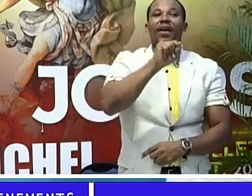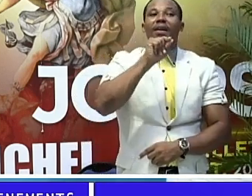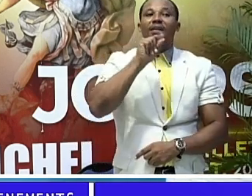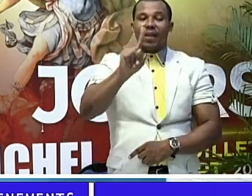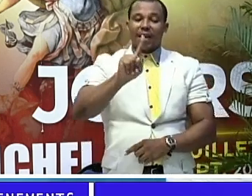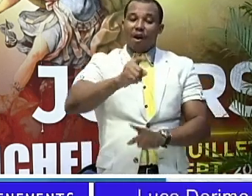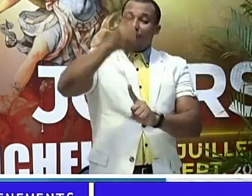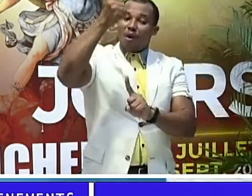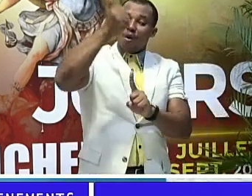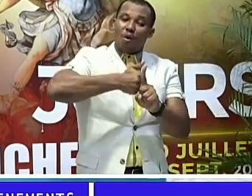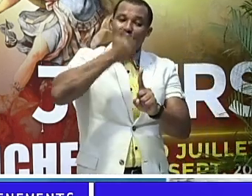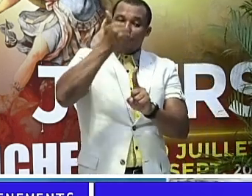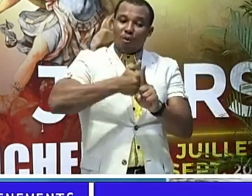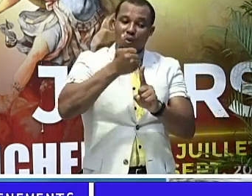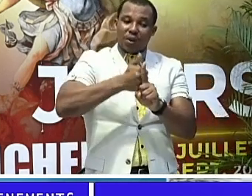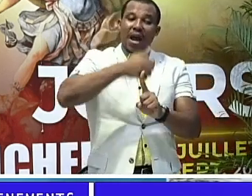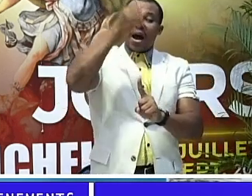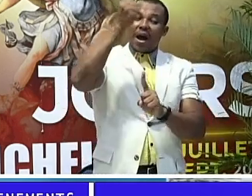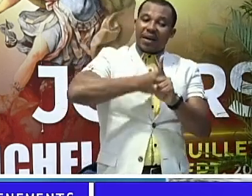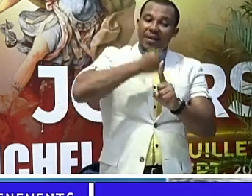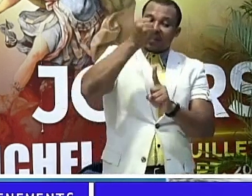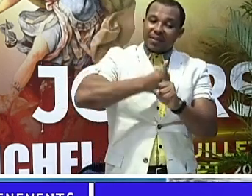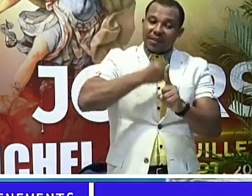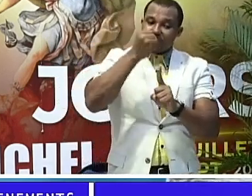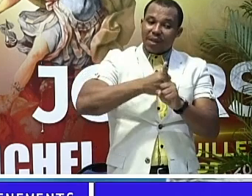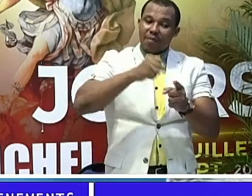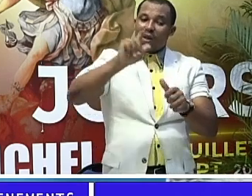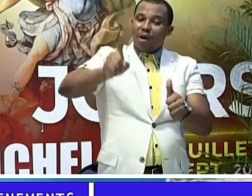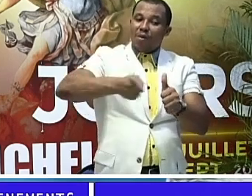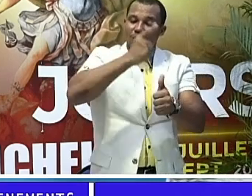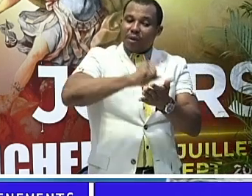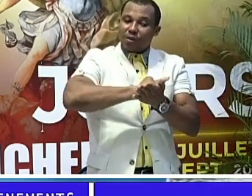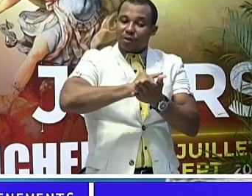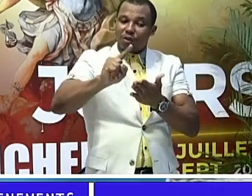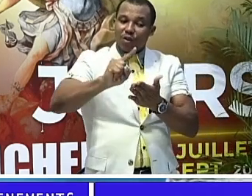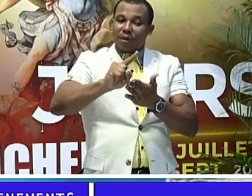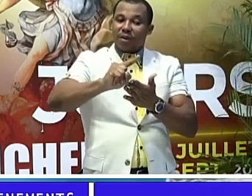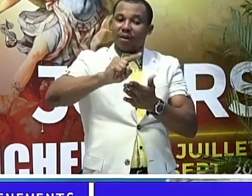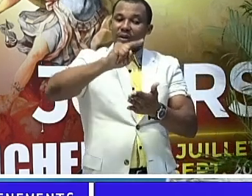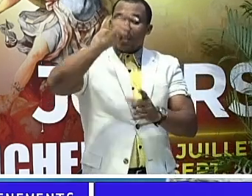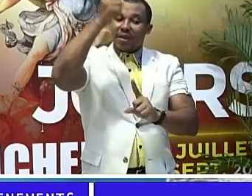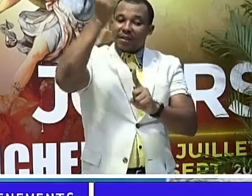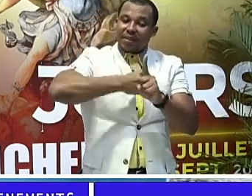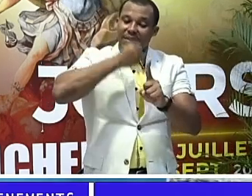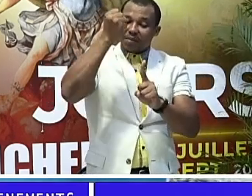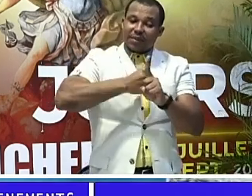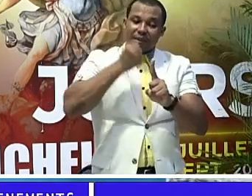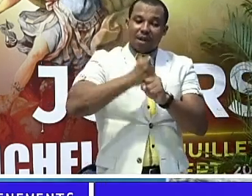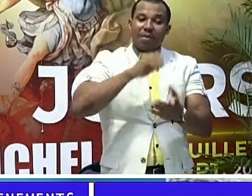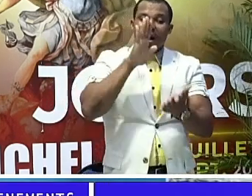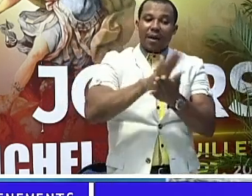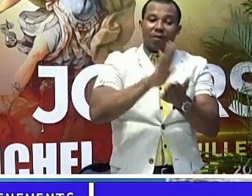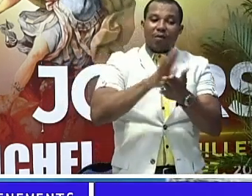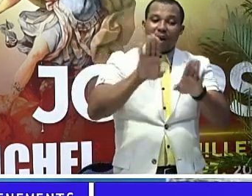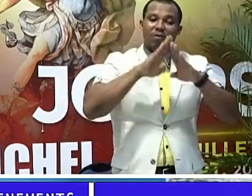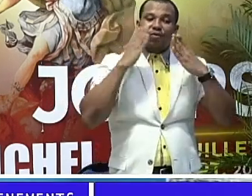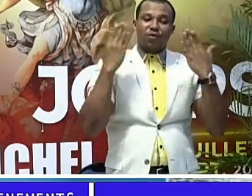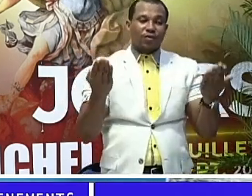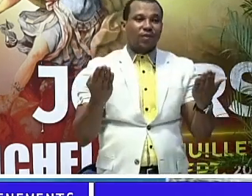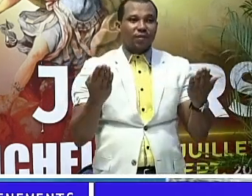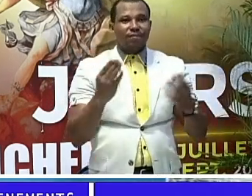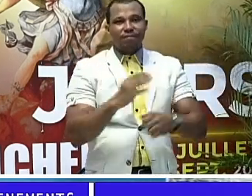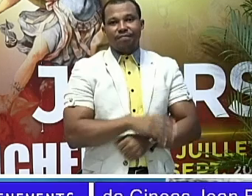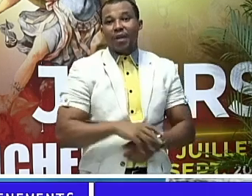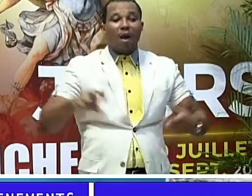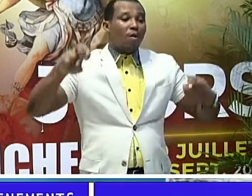août en septembre. Je dis première semaine de septembre pour l'école ouverte. Pas en haut, pas en bas.